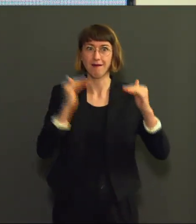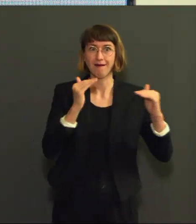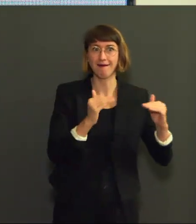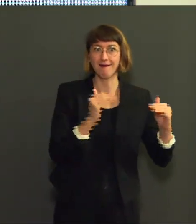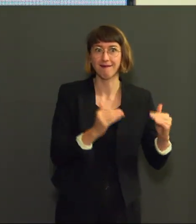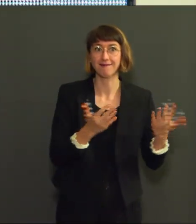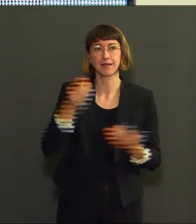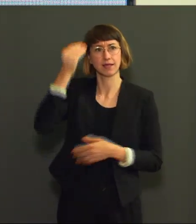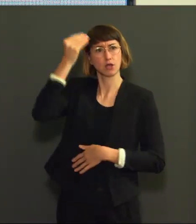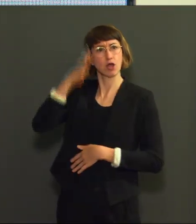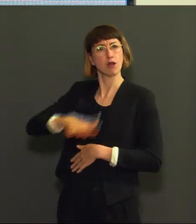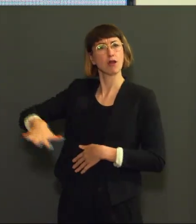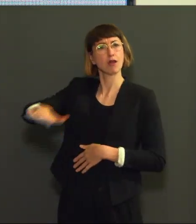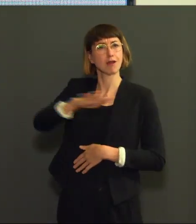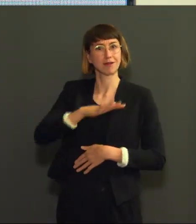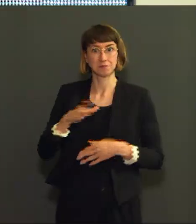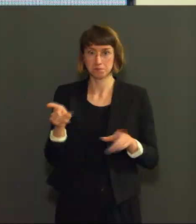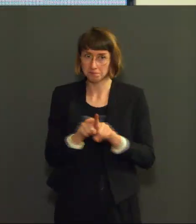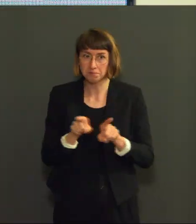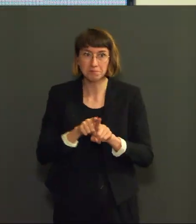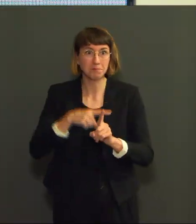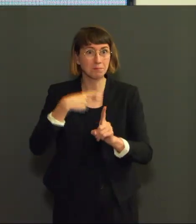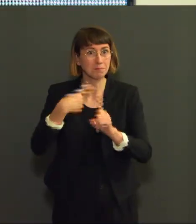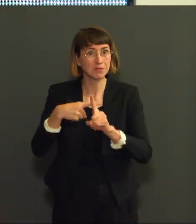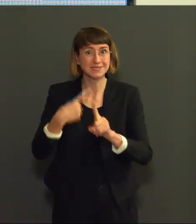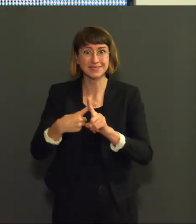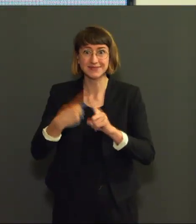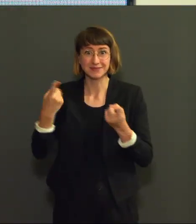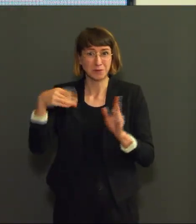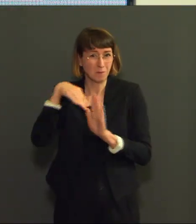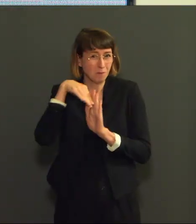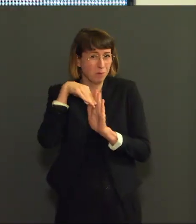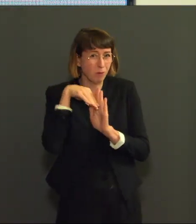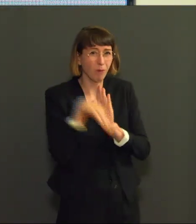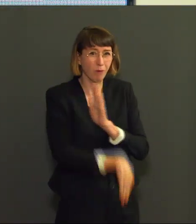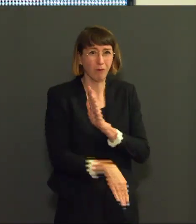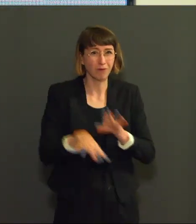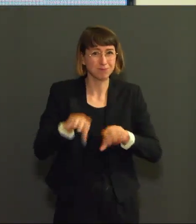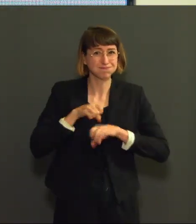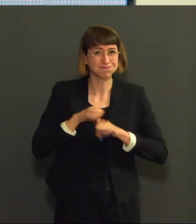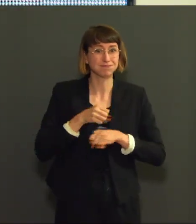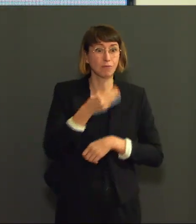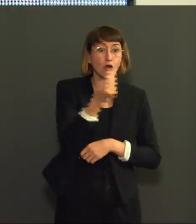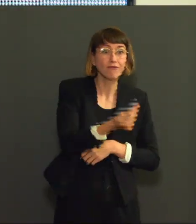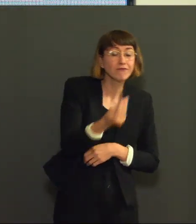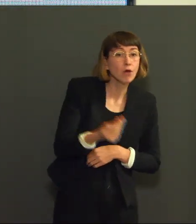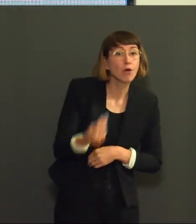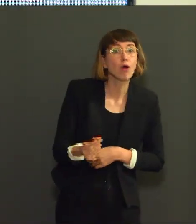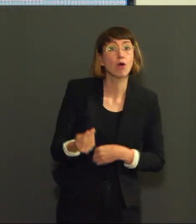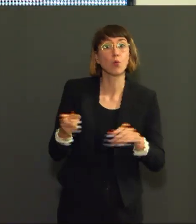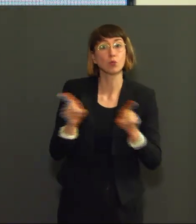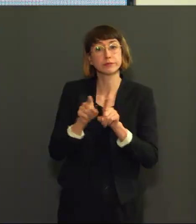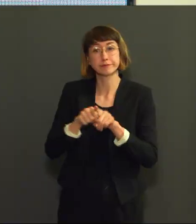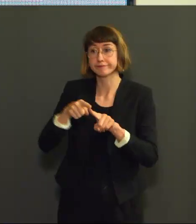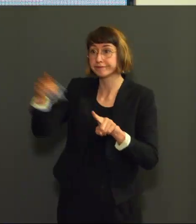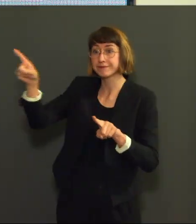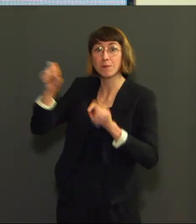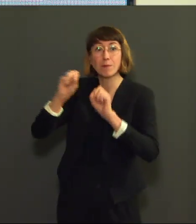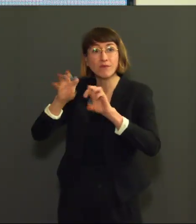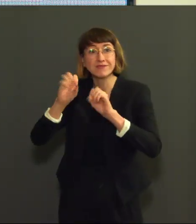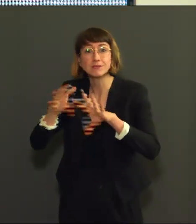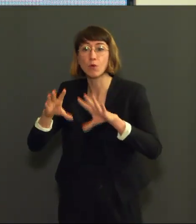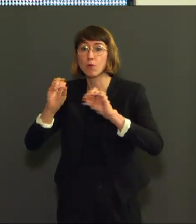est favorable avec une forte diminution des contaminations, non seulement chez les enfants, mais aussi chez le personnel. Tout